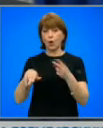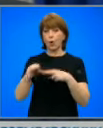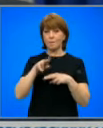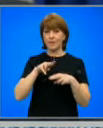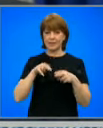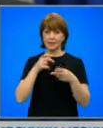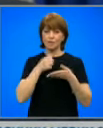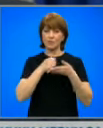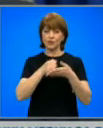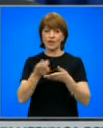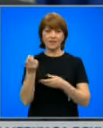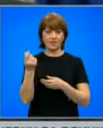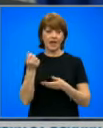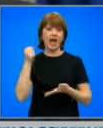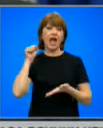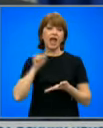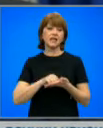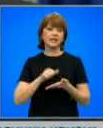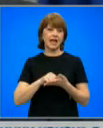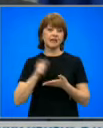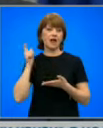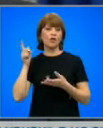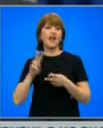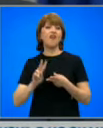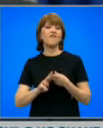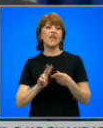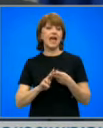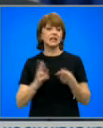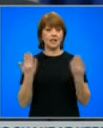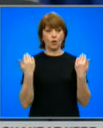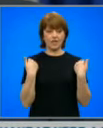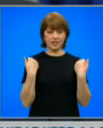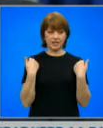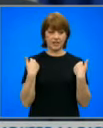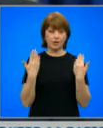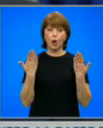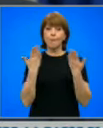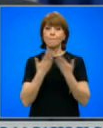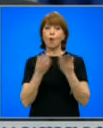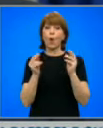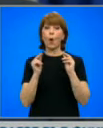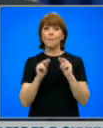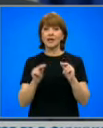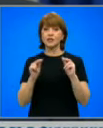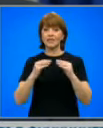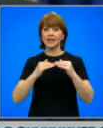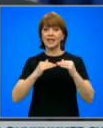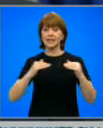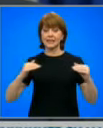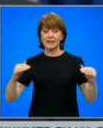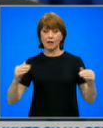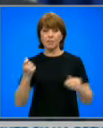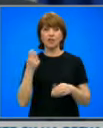е издадена диплома от Виенския университет за образователна степен доктор и тя е